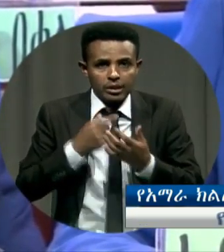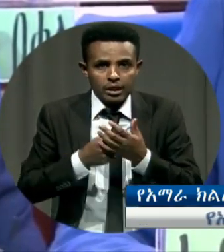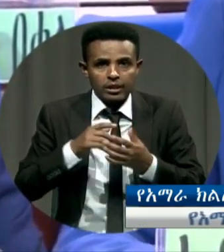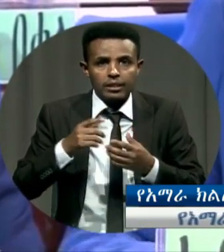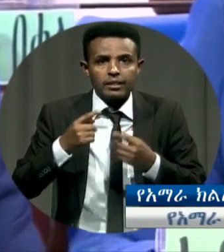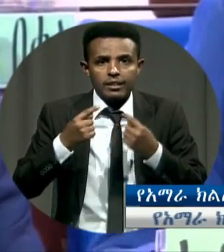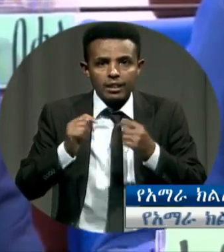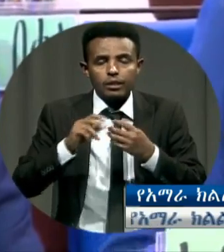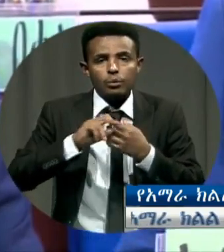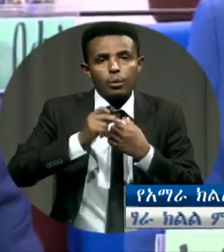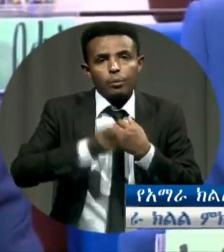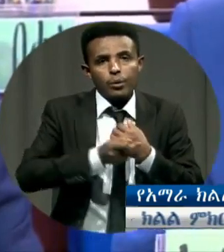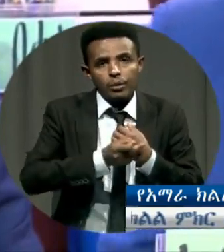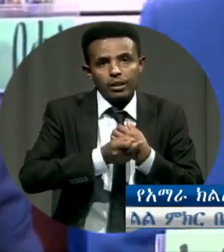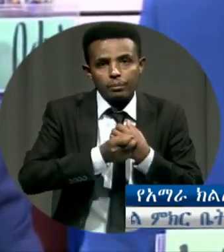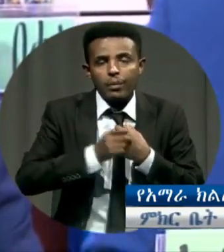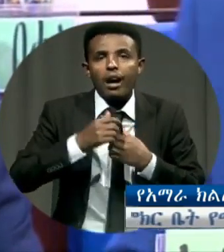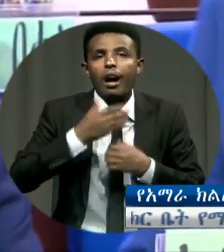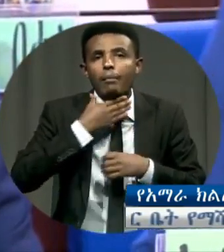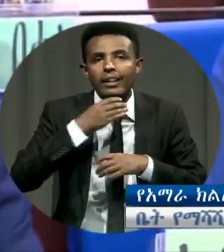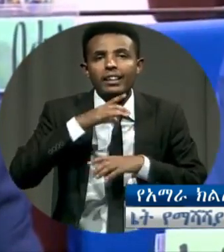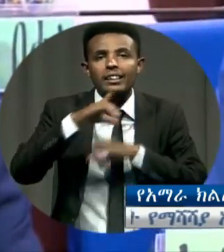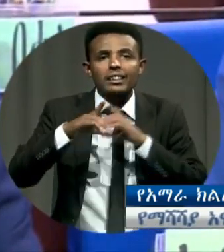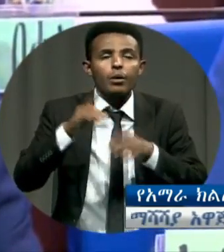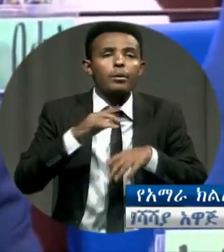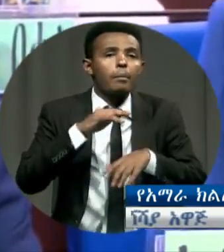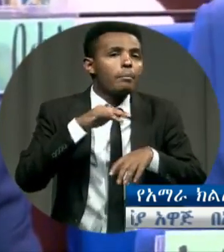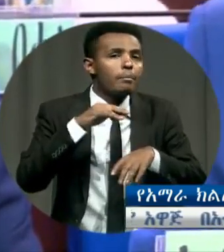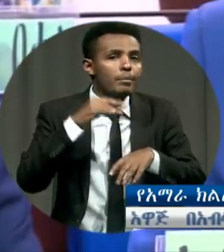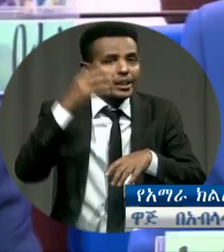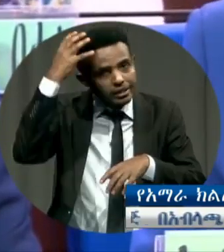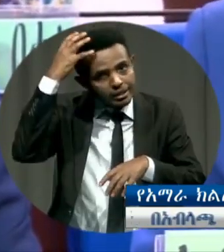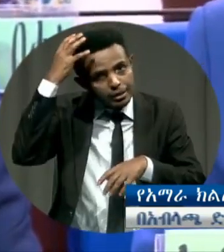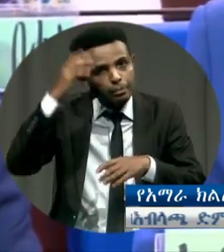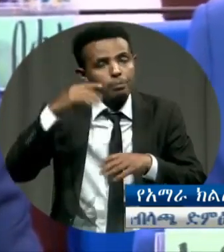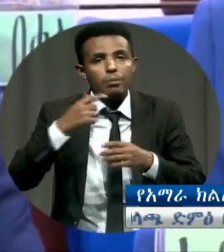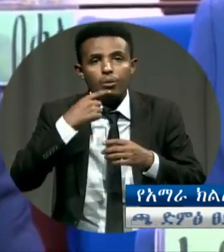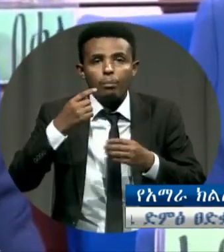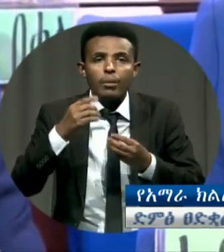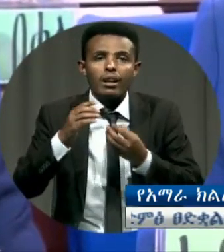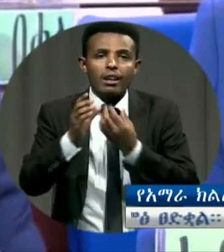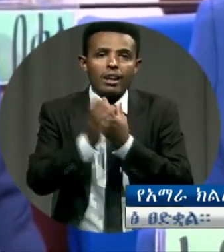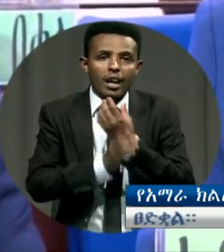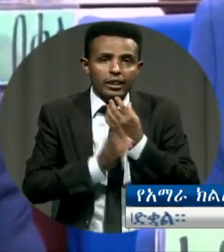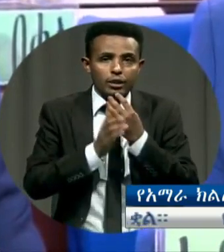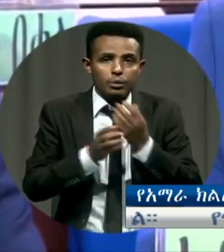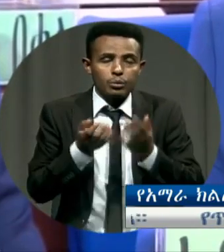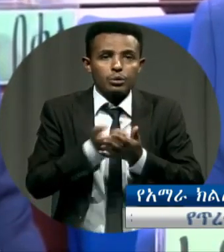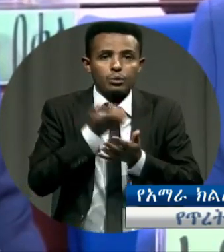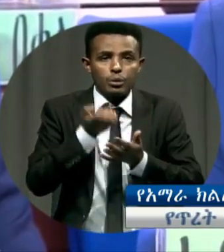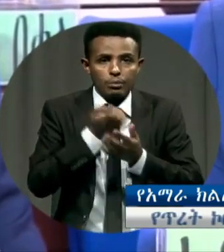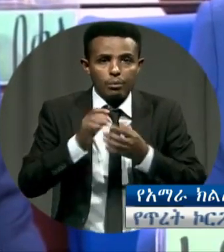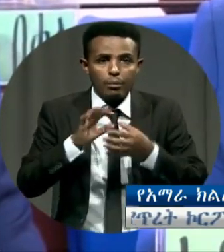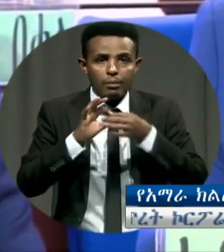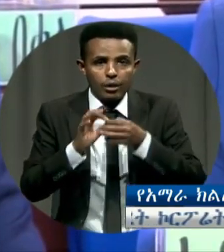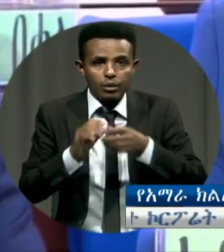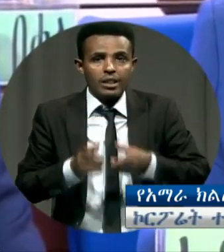ኮርፖሬት በአማራ ብሔራዊ ክልላዊ መንግስት ብሎም በሀገሪቱ የሚካሄደውን ኢኮኖሚያዊ ማህበራዊ ልማት